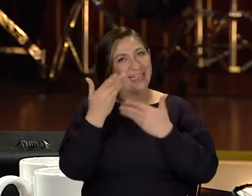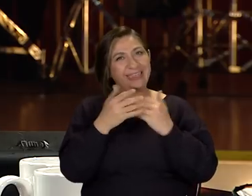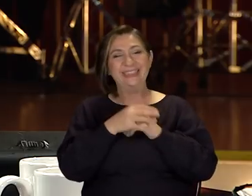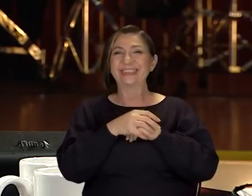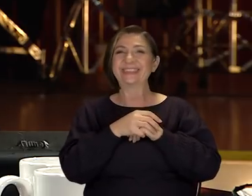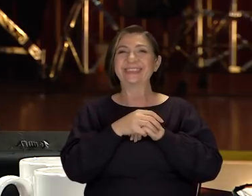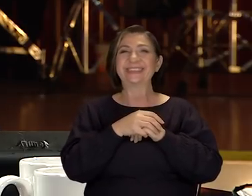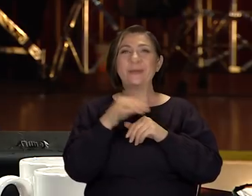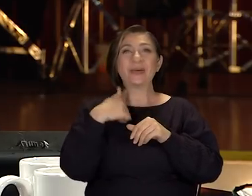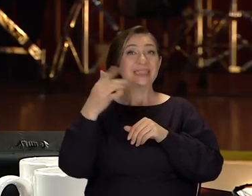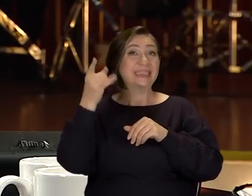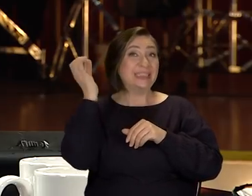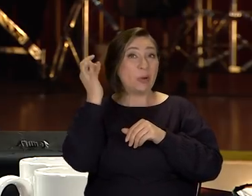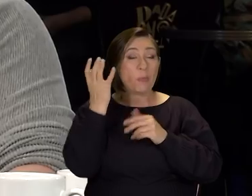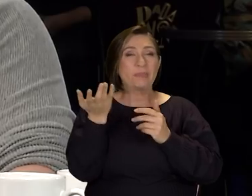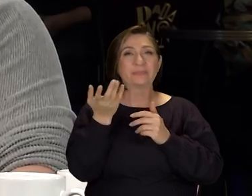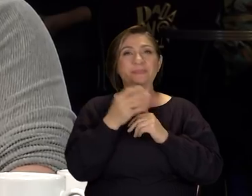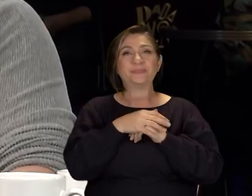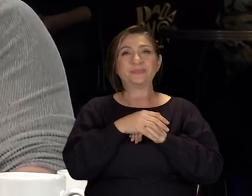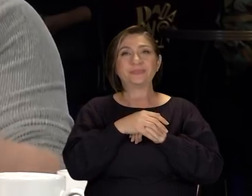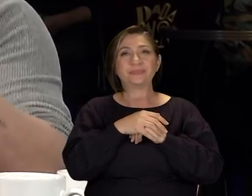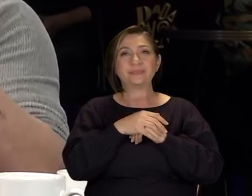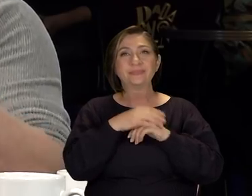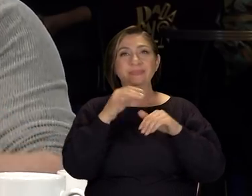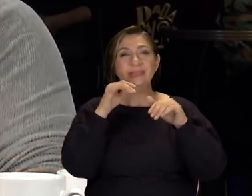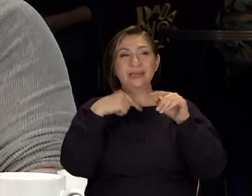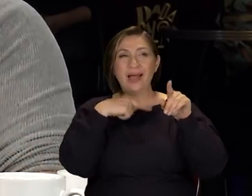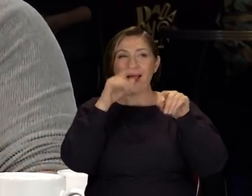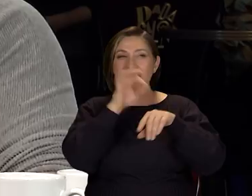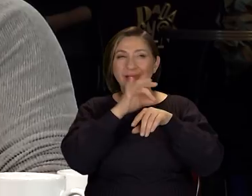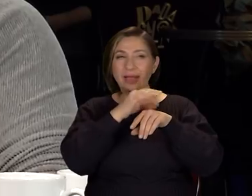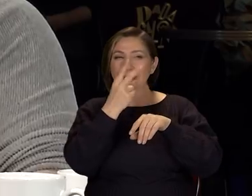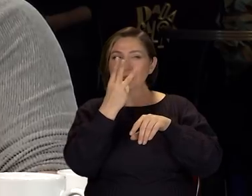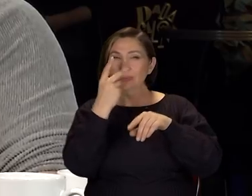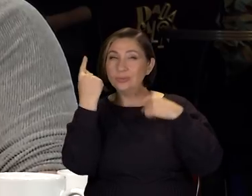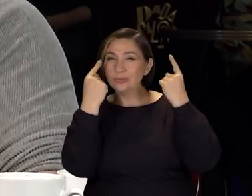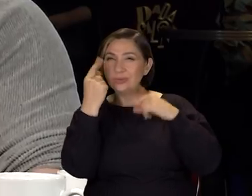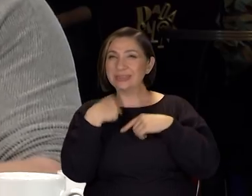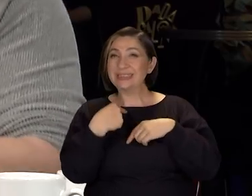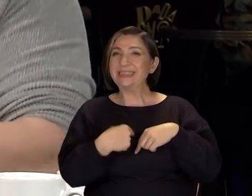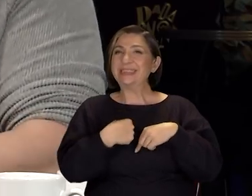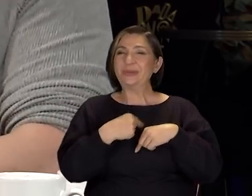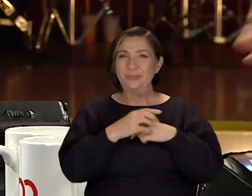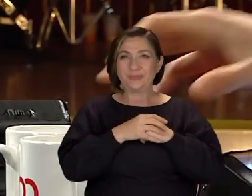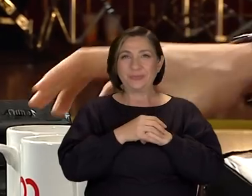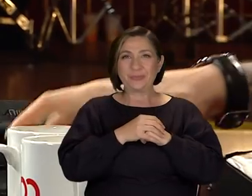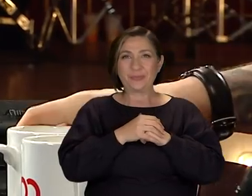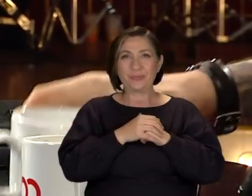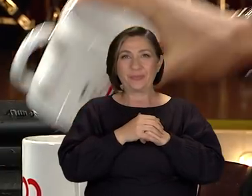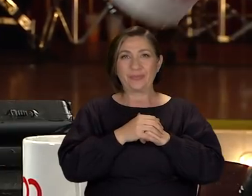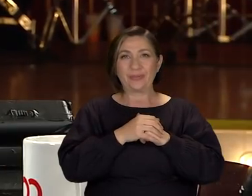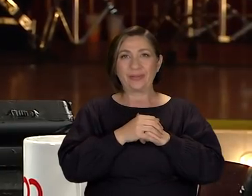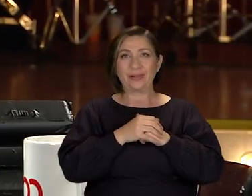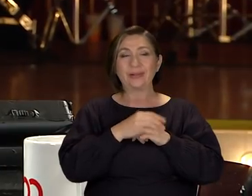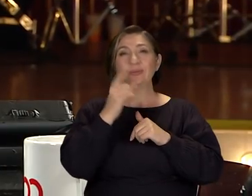Tamam, teşekkür ederim. Ben dinliyorum bunu, bir de tabii ki. Benim gibisin, aynı anda iki üç şey düşünüyorsun, evet, hissediyorum bunu. Hayır öyle bir yani şöyle